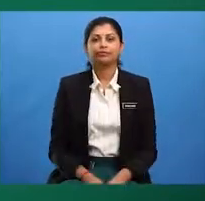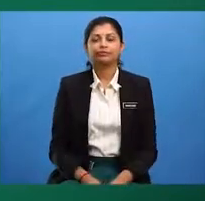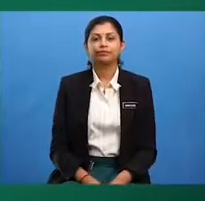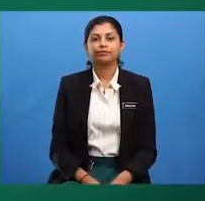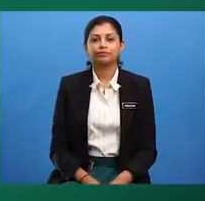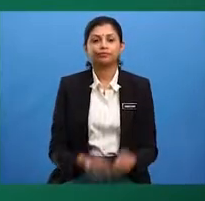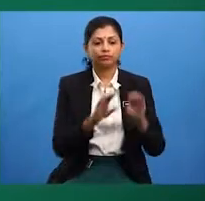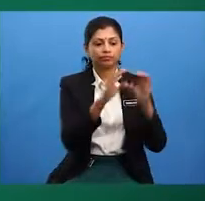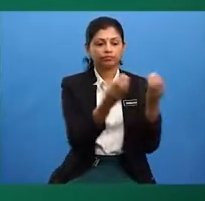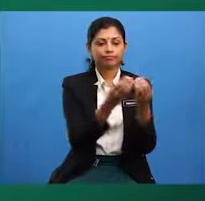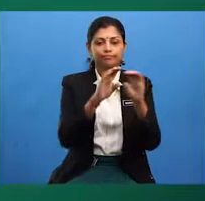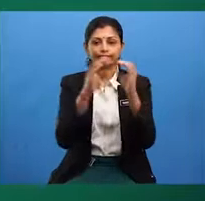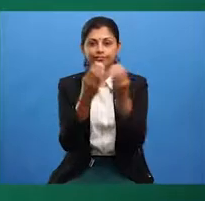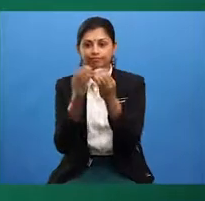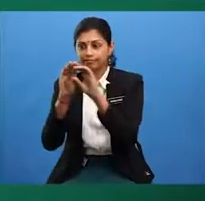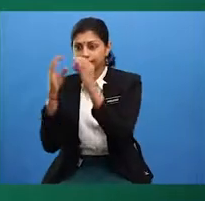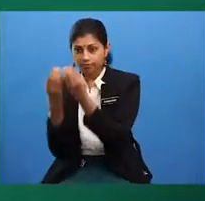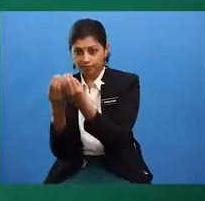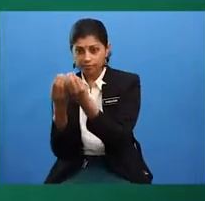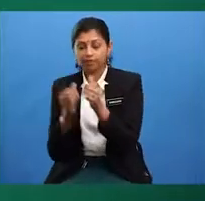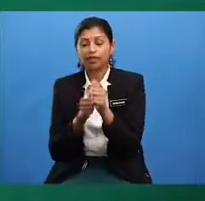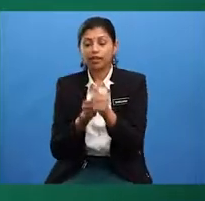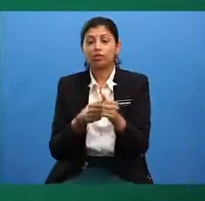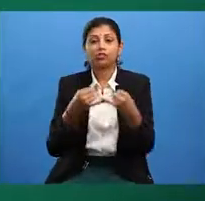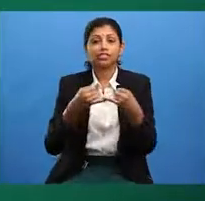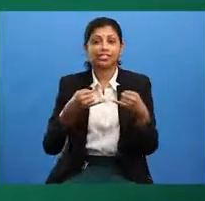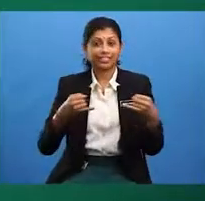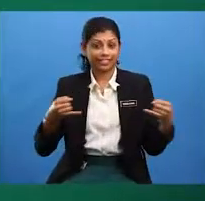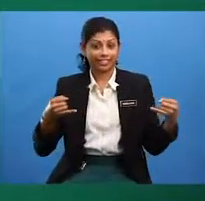Kelaskan objek-objek tersebut mengikut jenis bahannya.